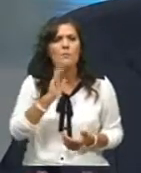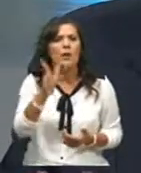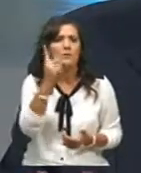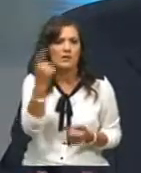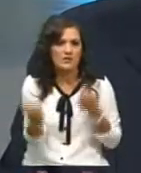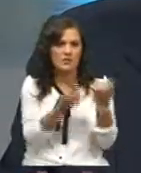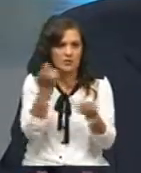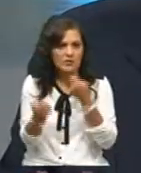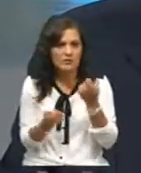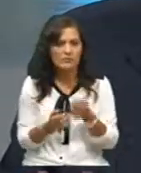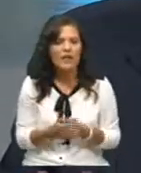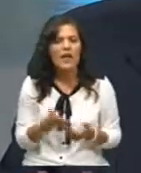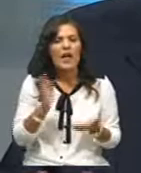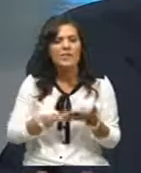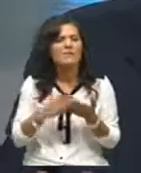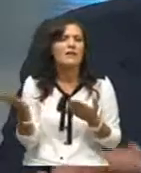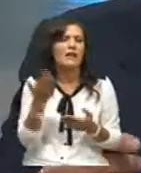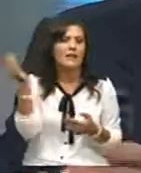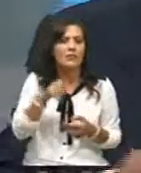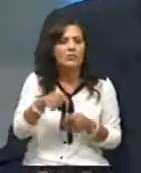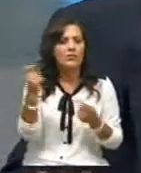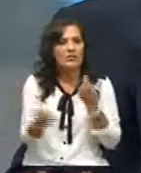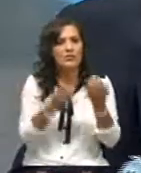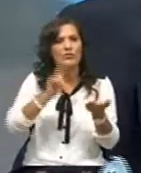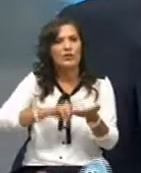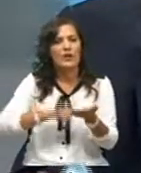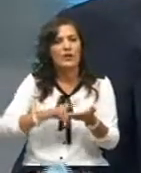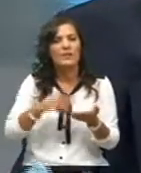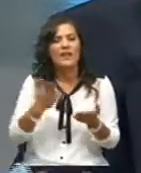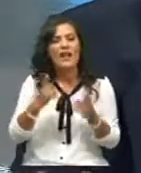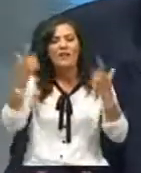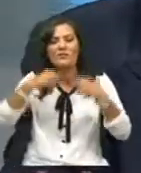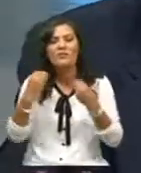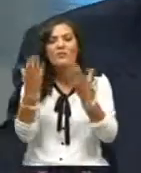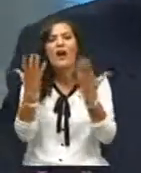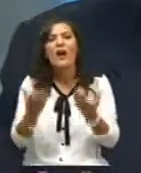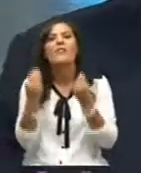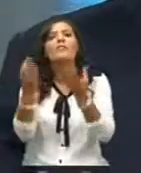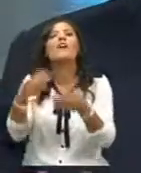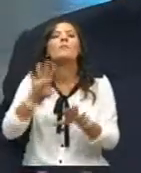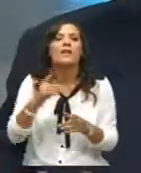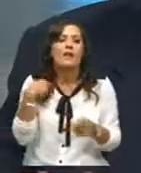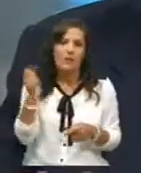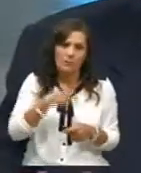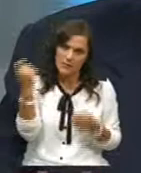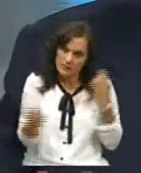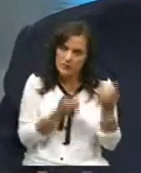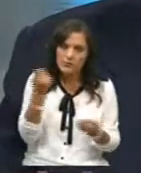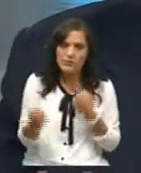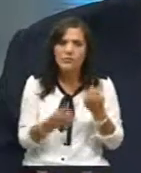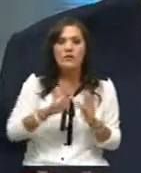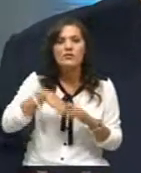pahalı bir iş bişe elimizden geldiğince Bu işi üyelerimize fazla yüklemeden yapmaya çalışıyoruz